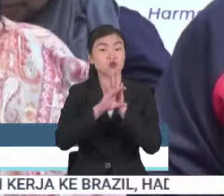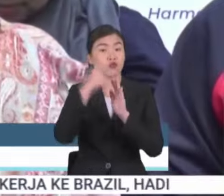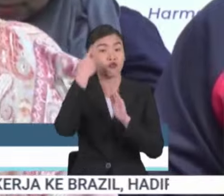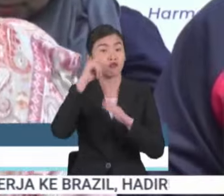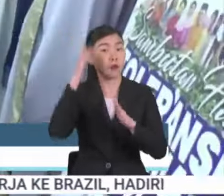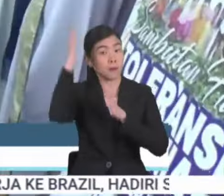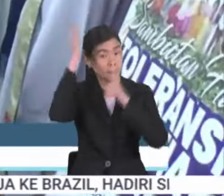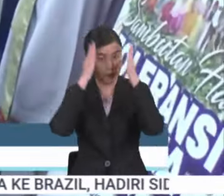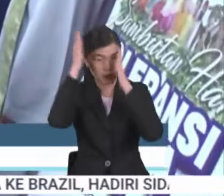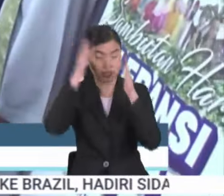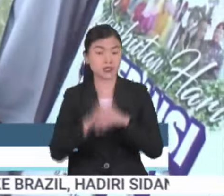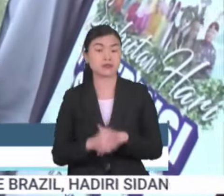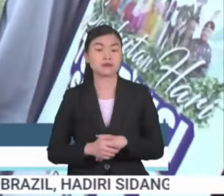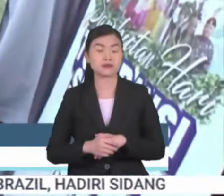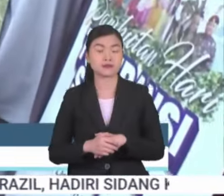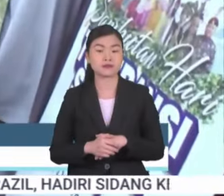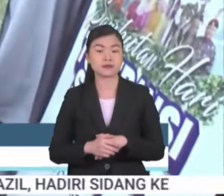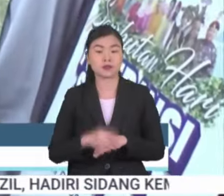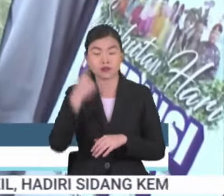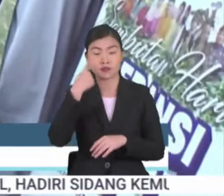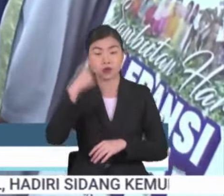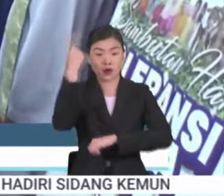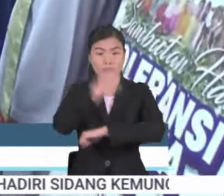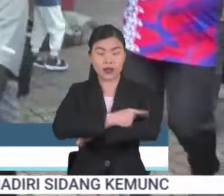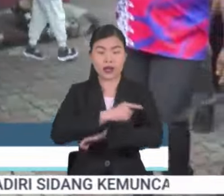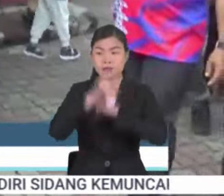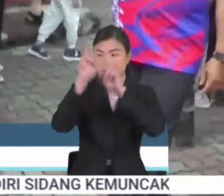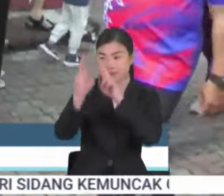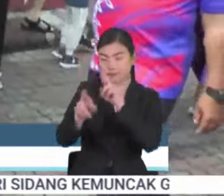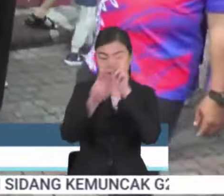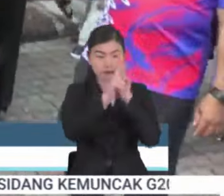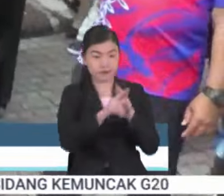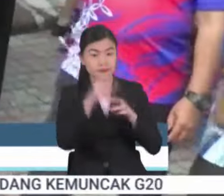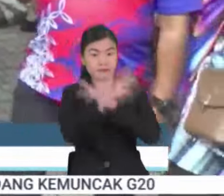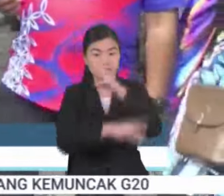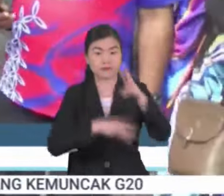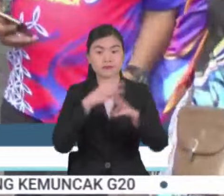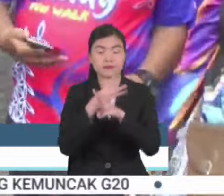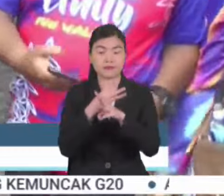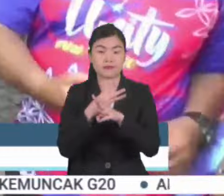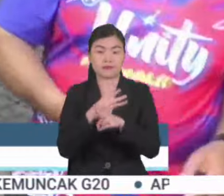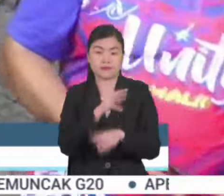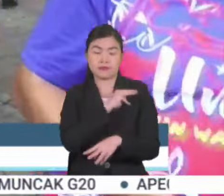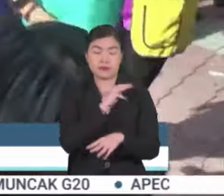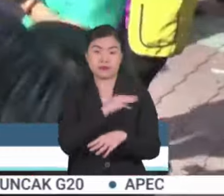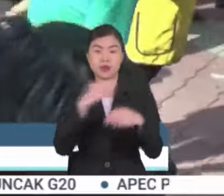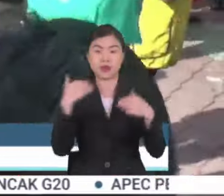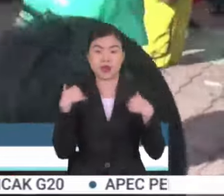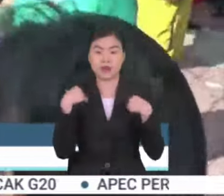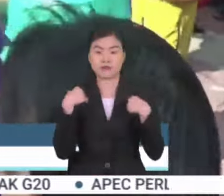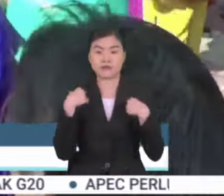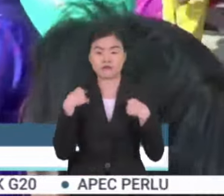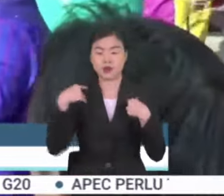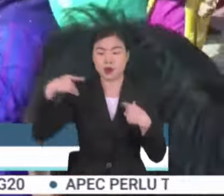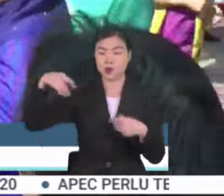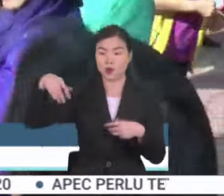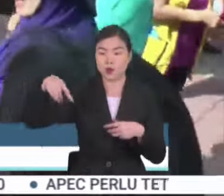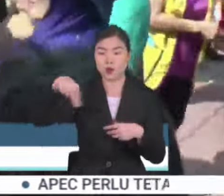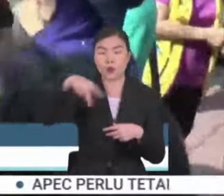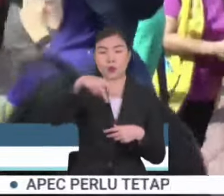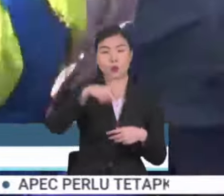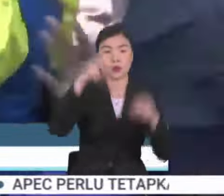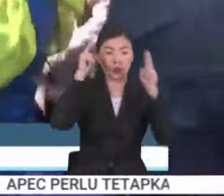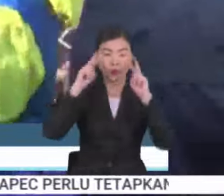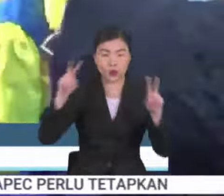keseluruhan negara. Sempena Hari Toleransi Sedunia, Kementerian Perpaduan Negara turut mengadakan Harmony Walk yang membawa peserta